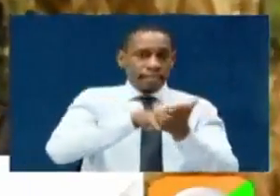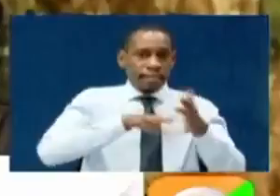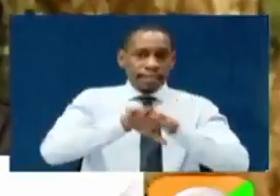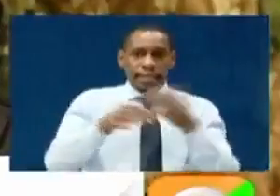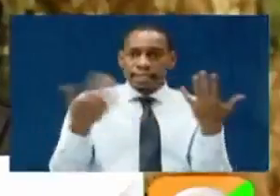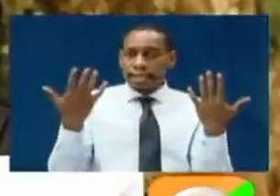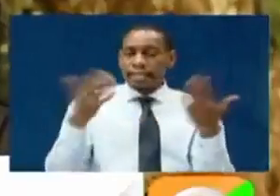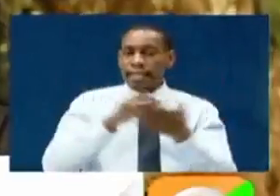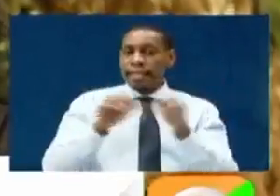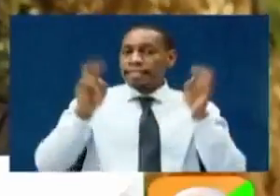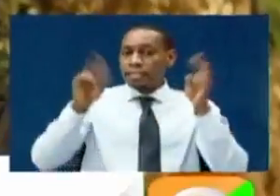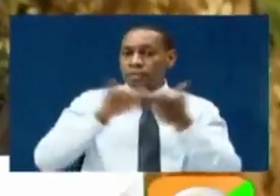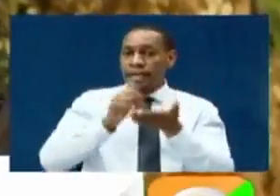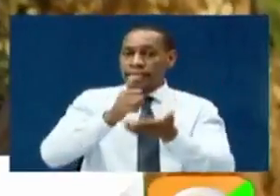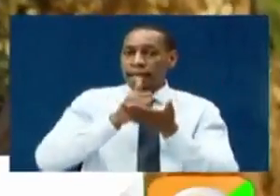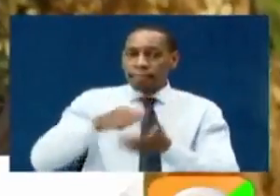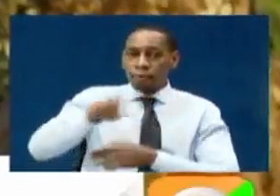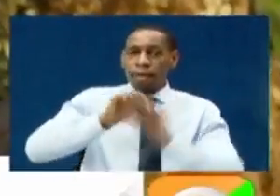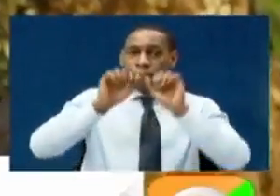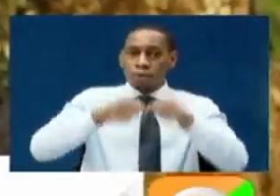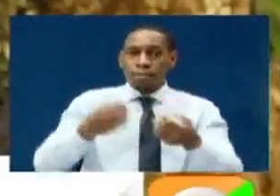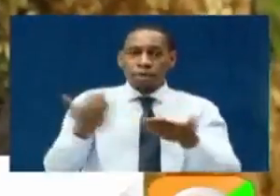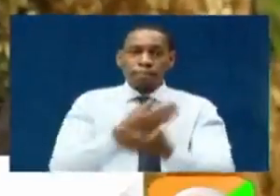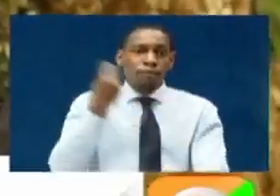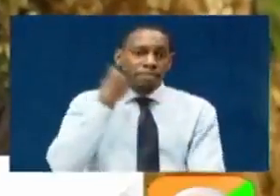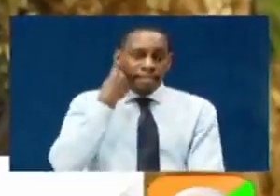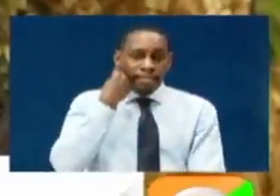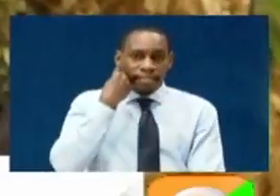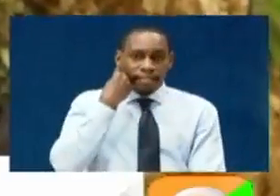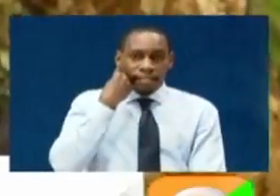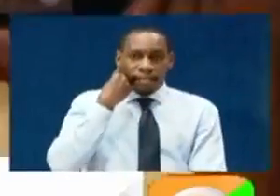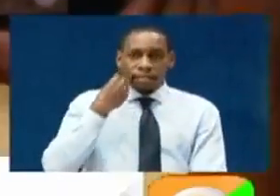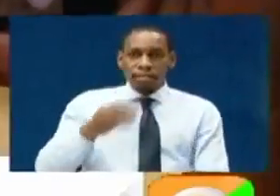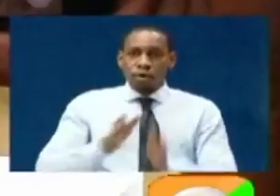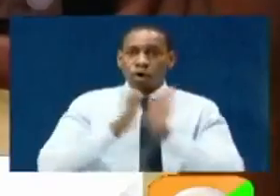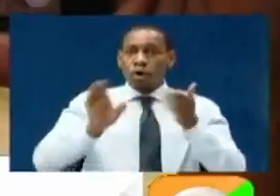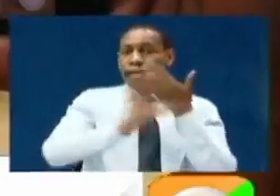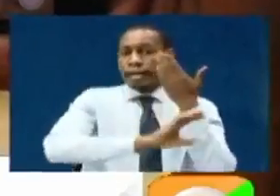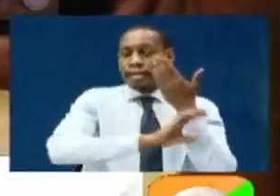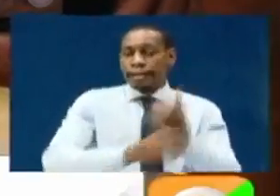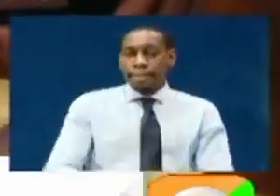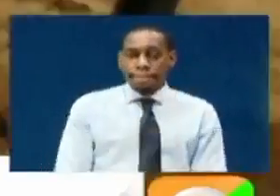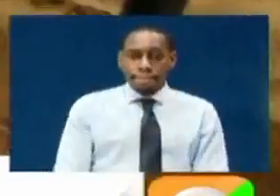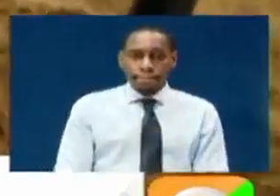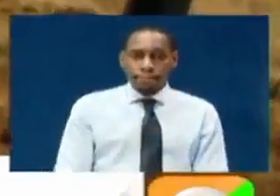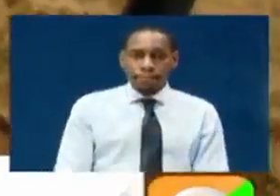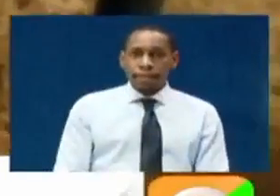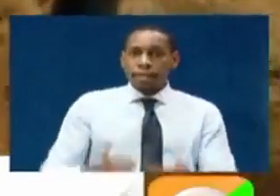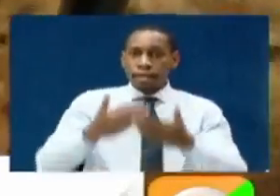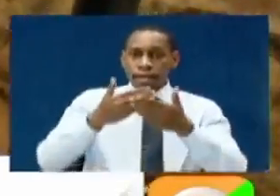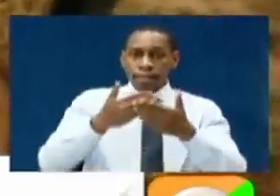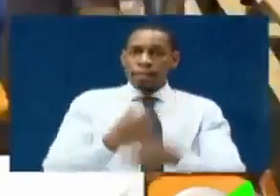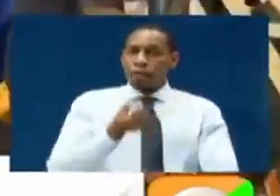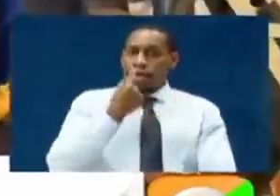mikono, hiyo ndiyo maneno ambayo itasaidia tuweze kupigana na huu ugonjwa tukiwa kama nchi mzima. Na kabla ya tiba